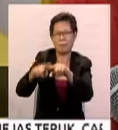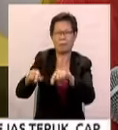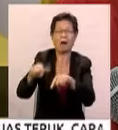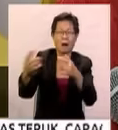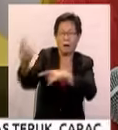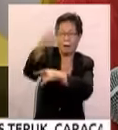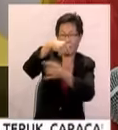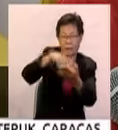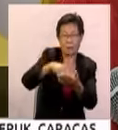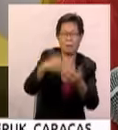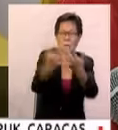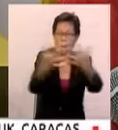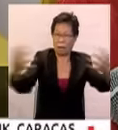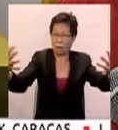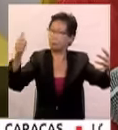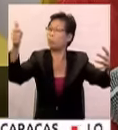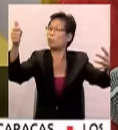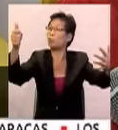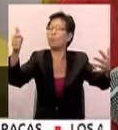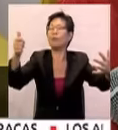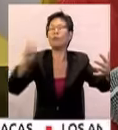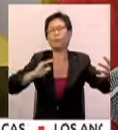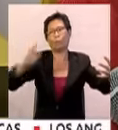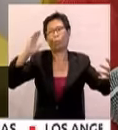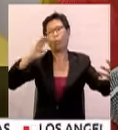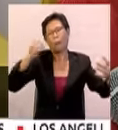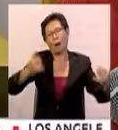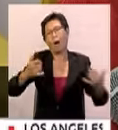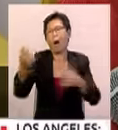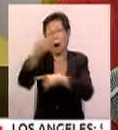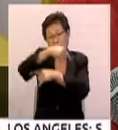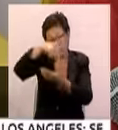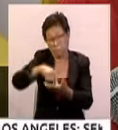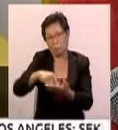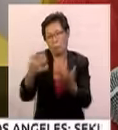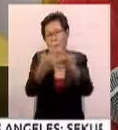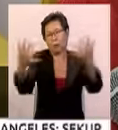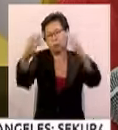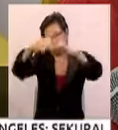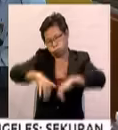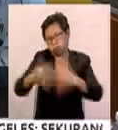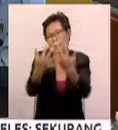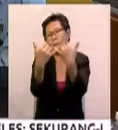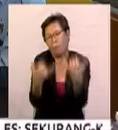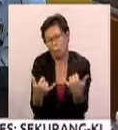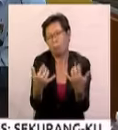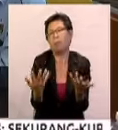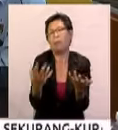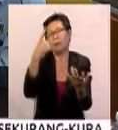ini pagar ini dah mula tak selamatlah untuk menjadi pendinding kepada kita.